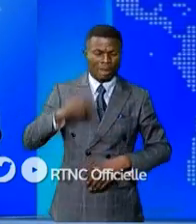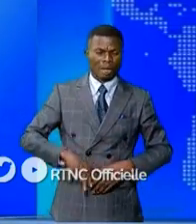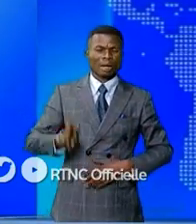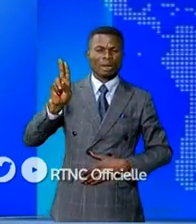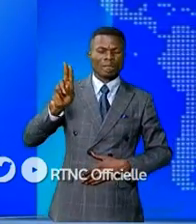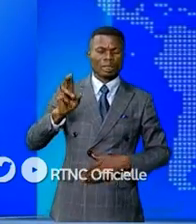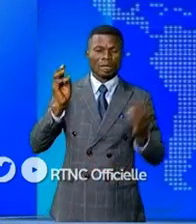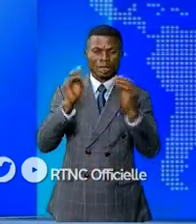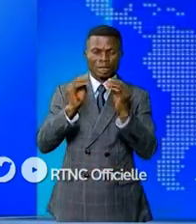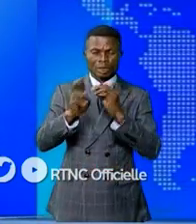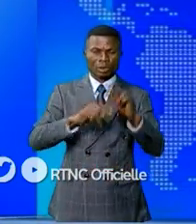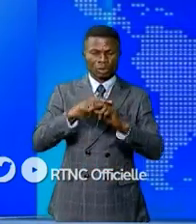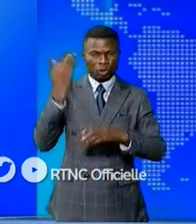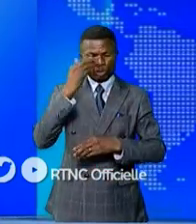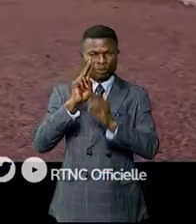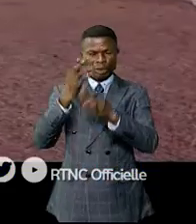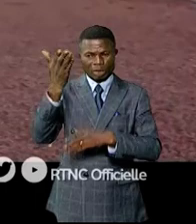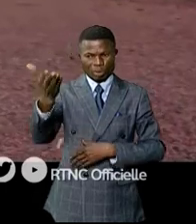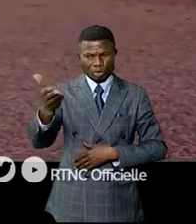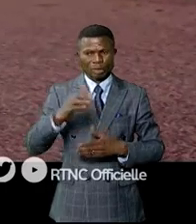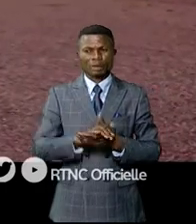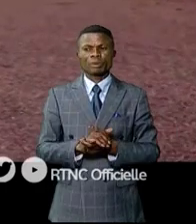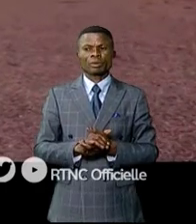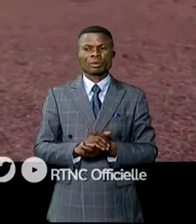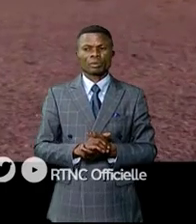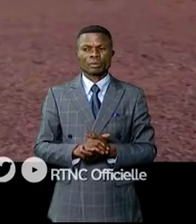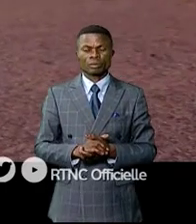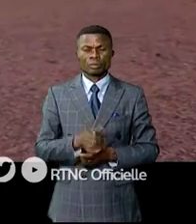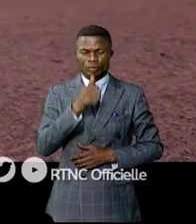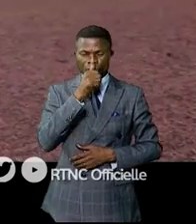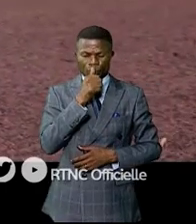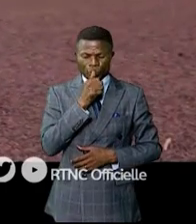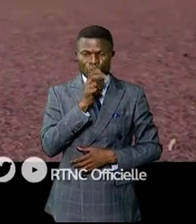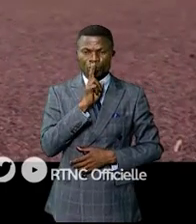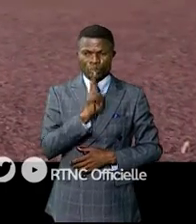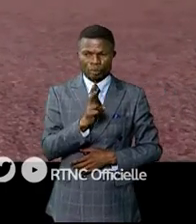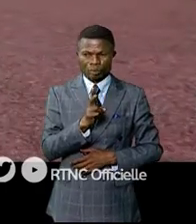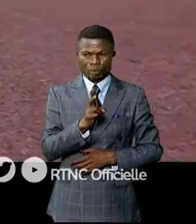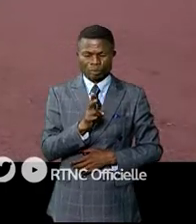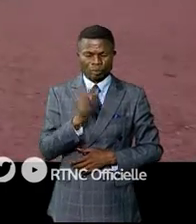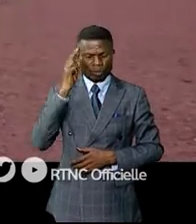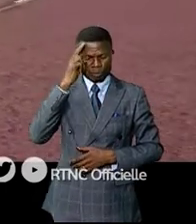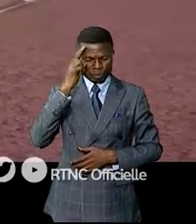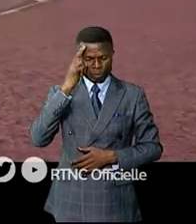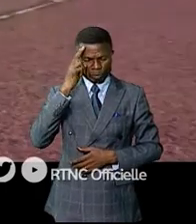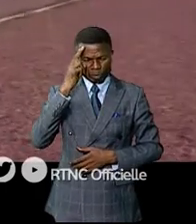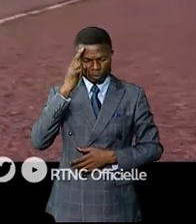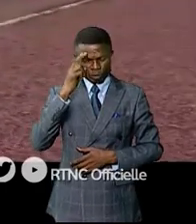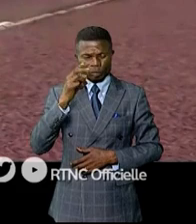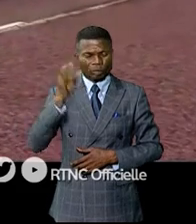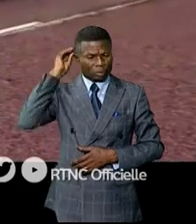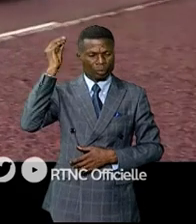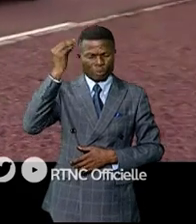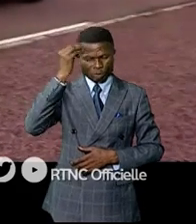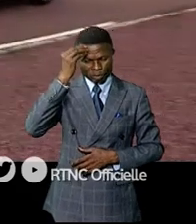des consultations nationales. Jessica Basselé. Tout s'est passé dans un silence absolu, dans la méditation, en signe de reconnaissance